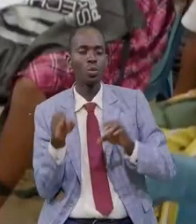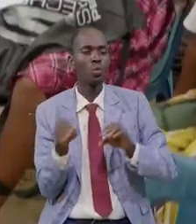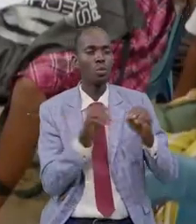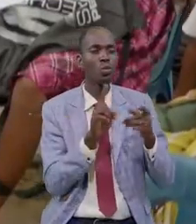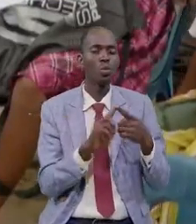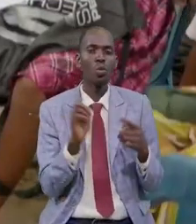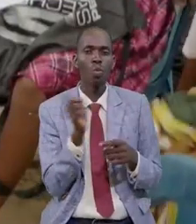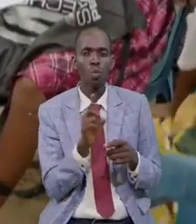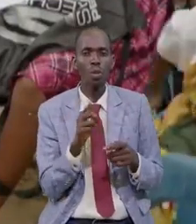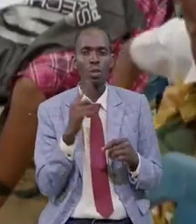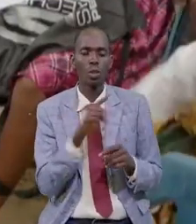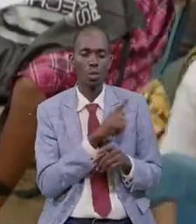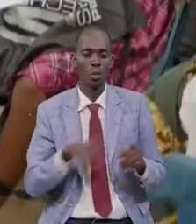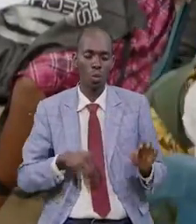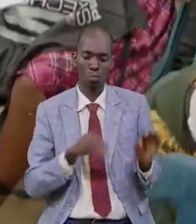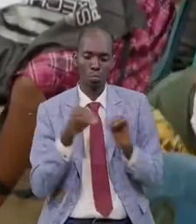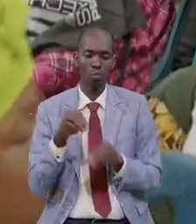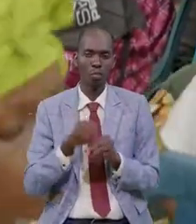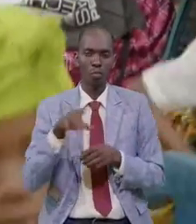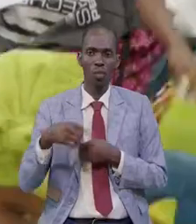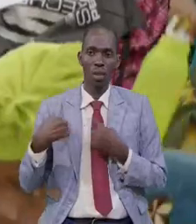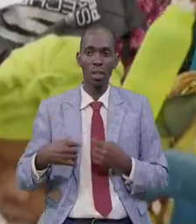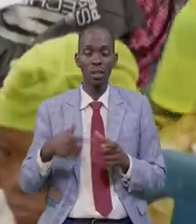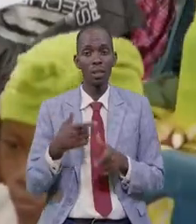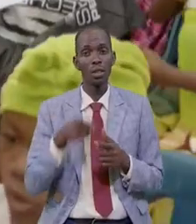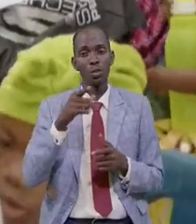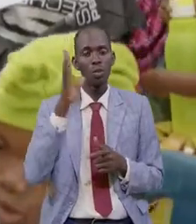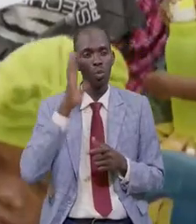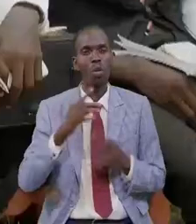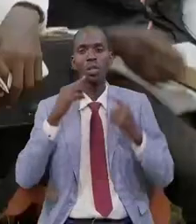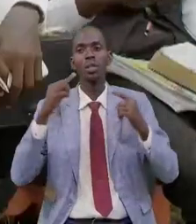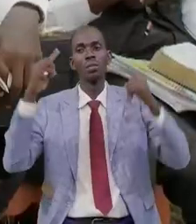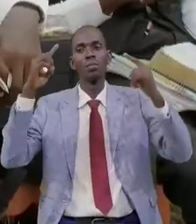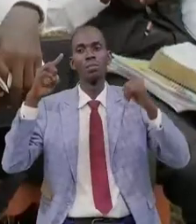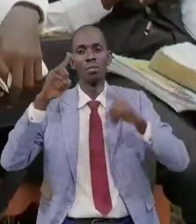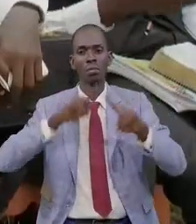et tu vas réussir je vais